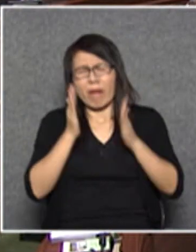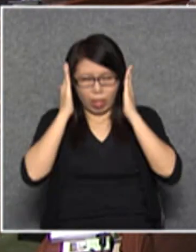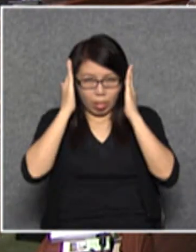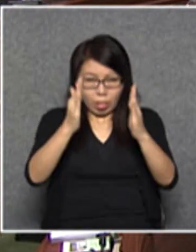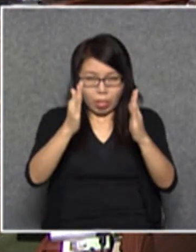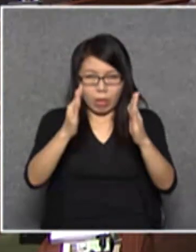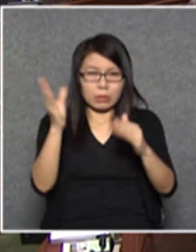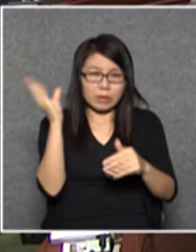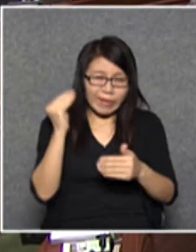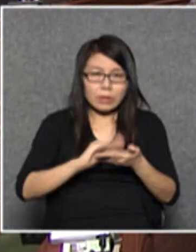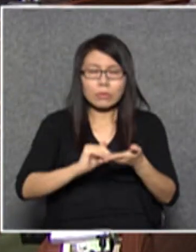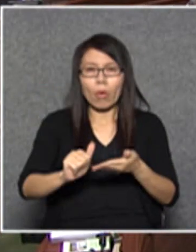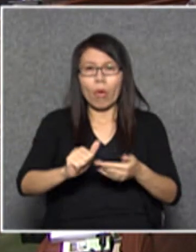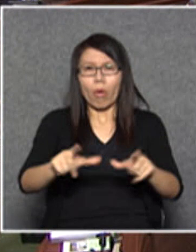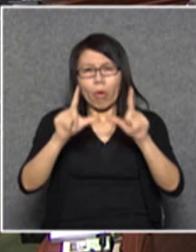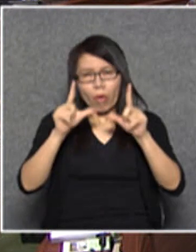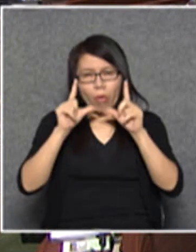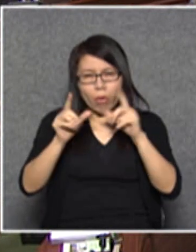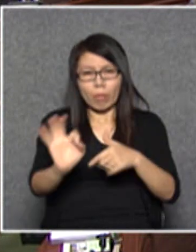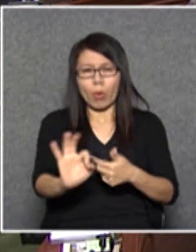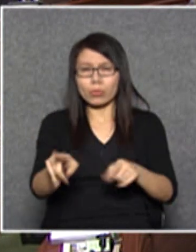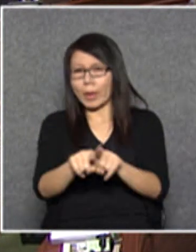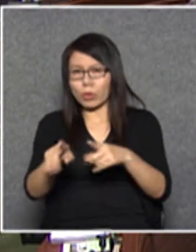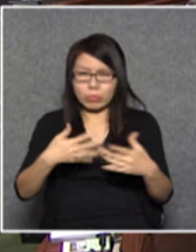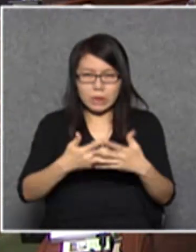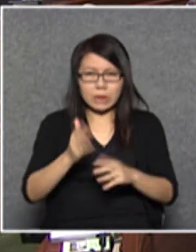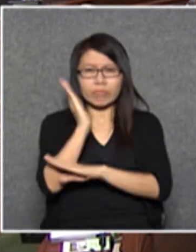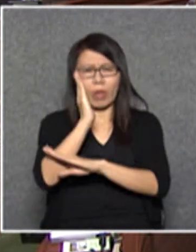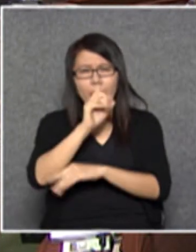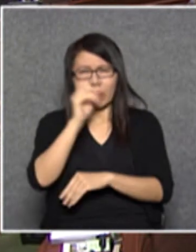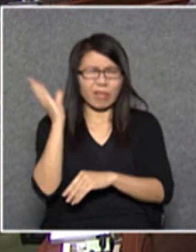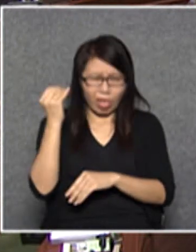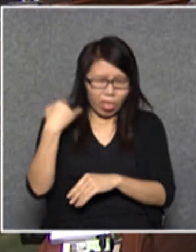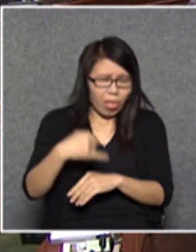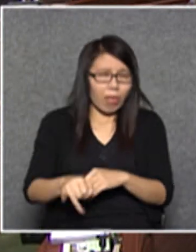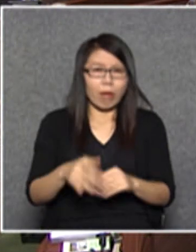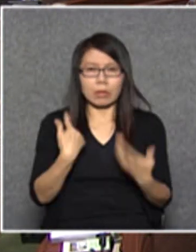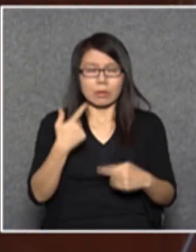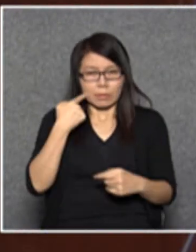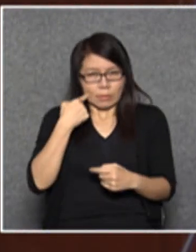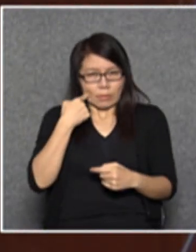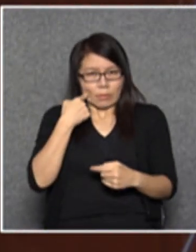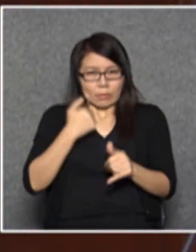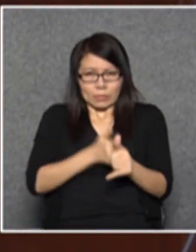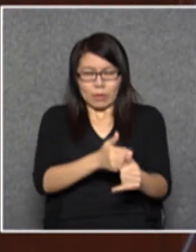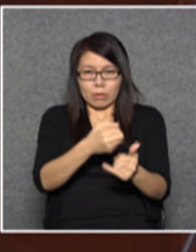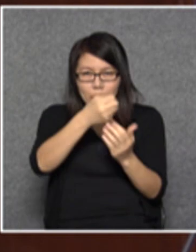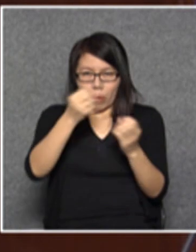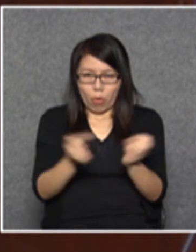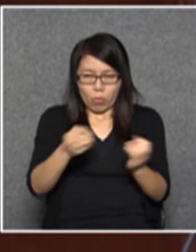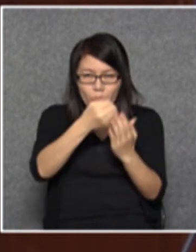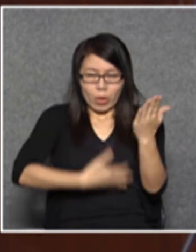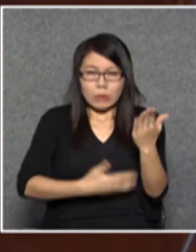去聽行政長官的答問和我們同事其他的發問。我希望你呢，是嚴格地執行議事規則，是保